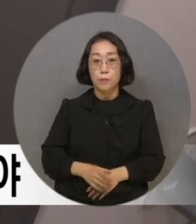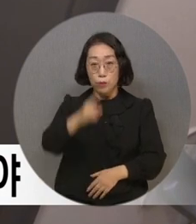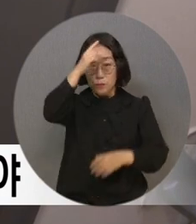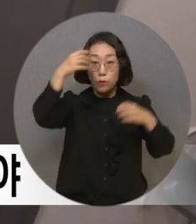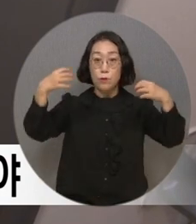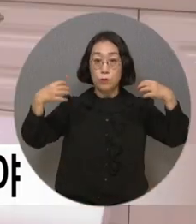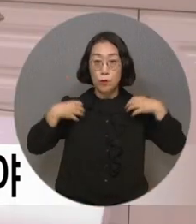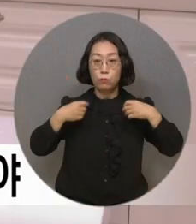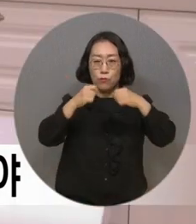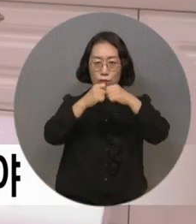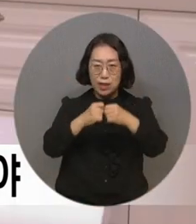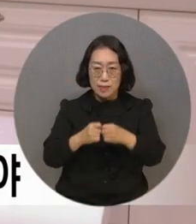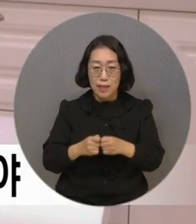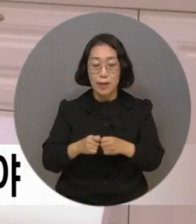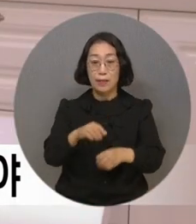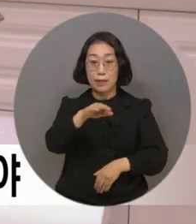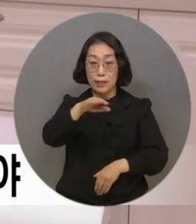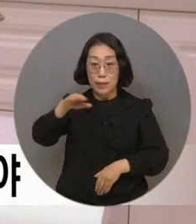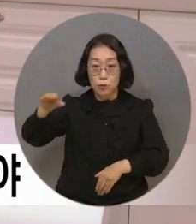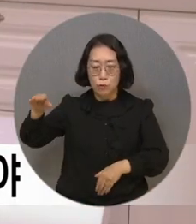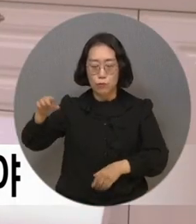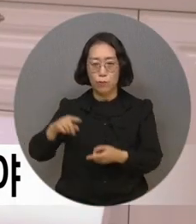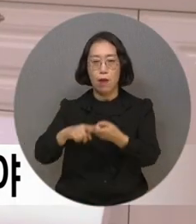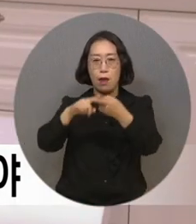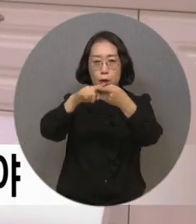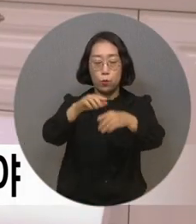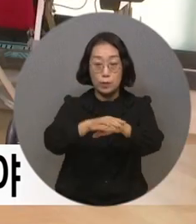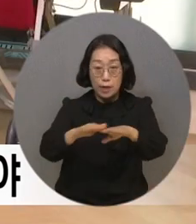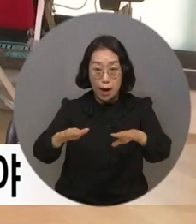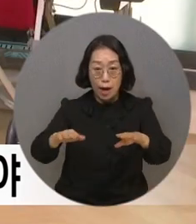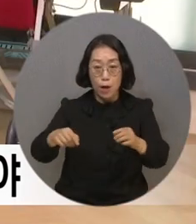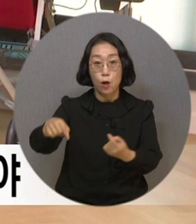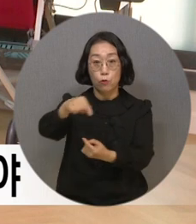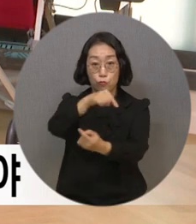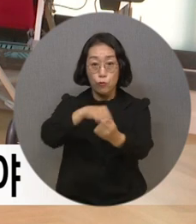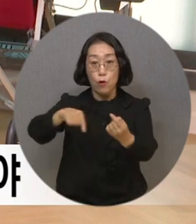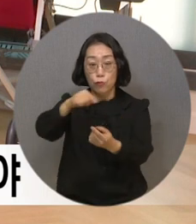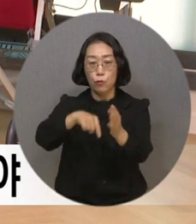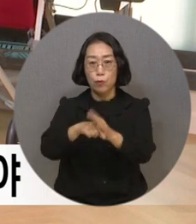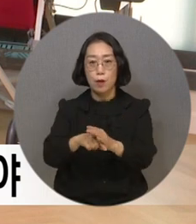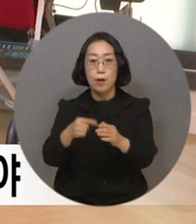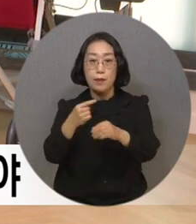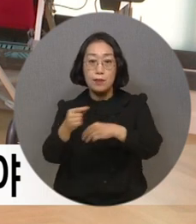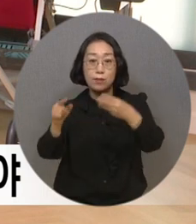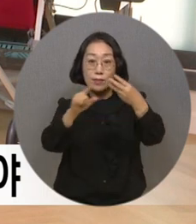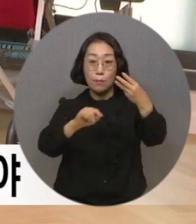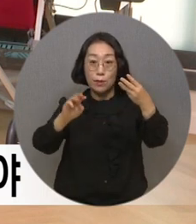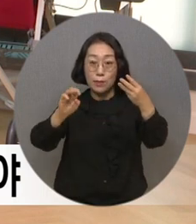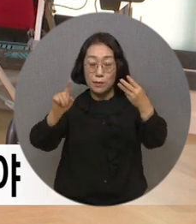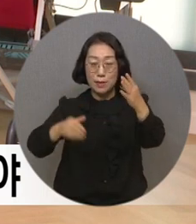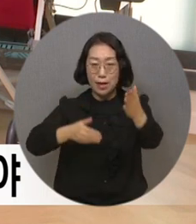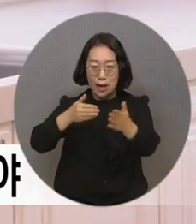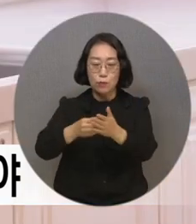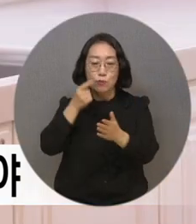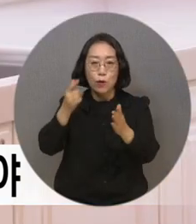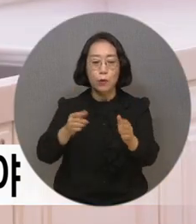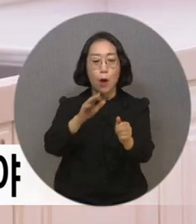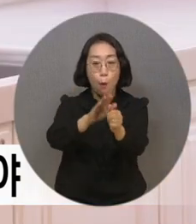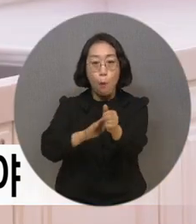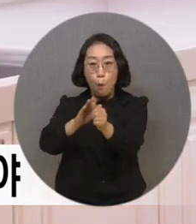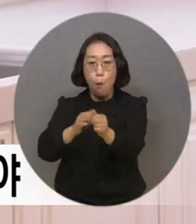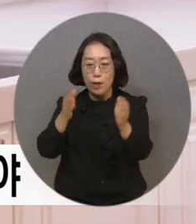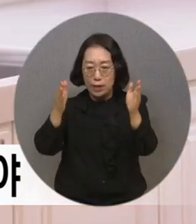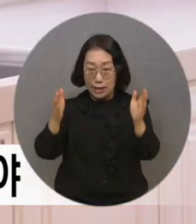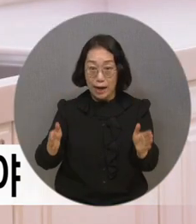명시사항인 세부 기준이 현장에서 온전히 안착하도록 내년 3월 31일까지 6개월 동안 계도 기간을 갖고